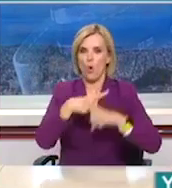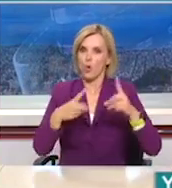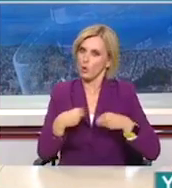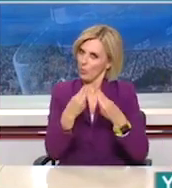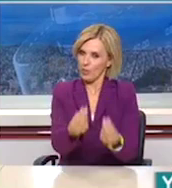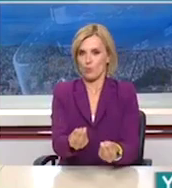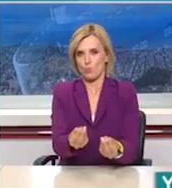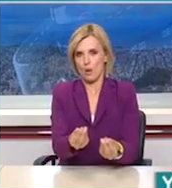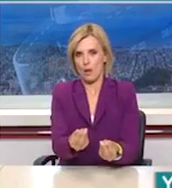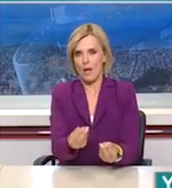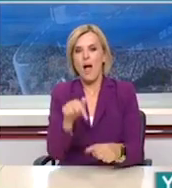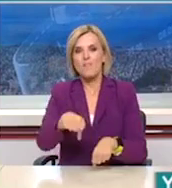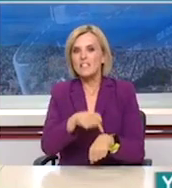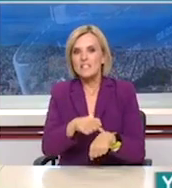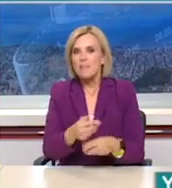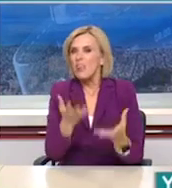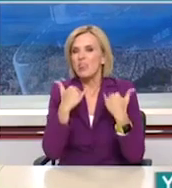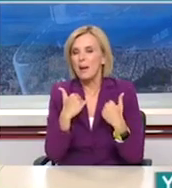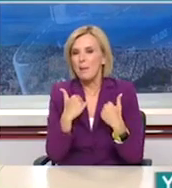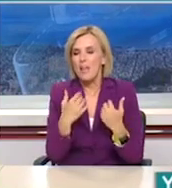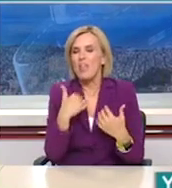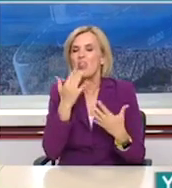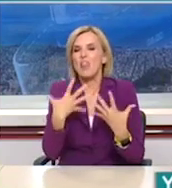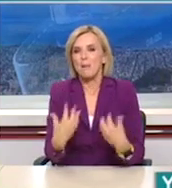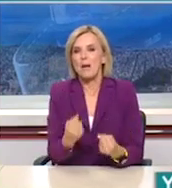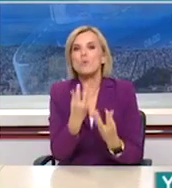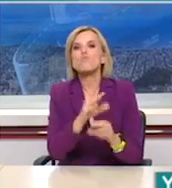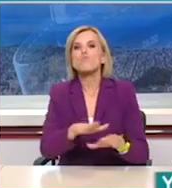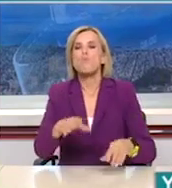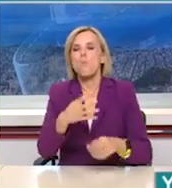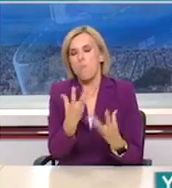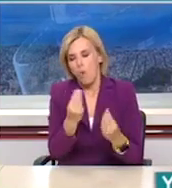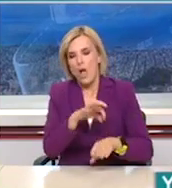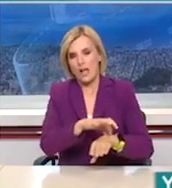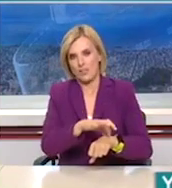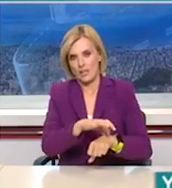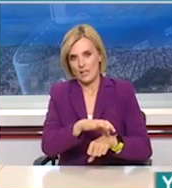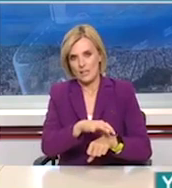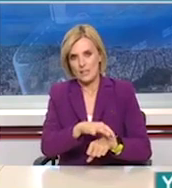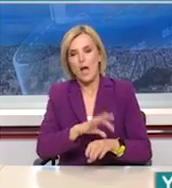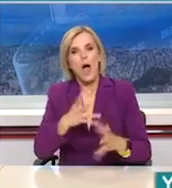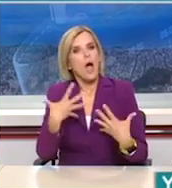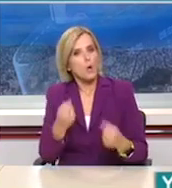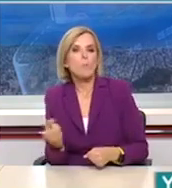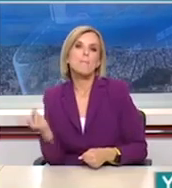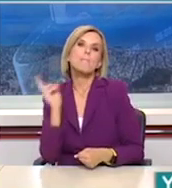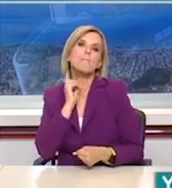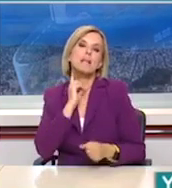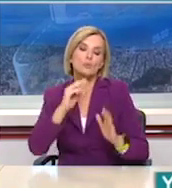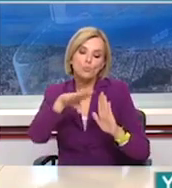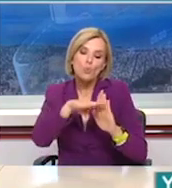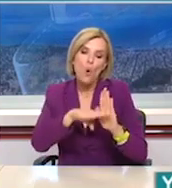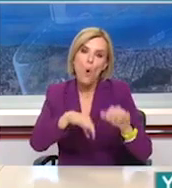στο νοσοκομείο δεν υπάρχουν πολλοί αυτή τη στιγμή. Τώρα, βοηθάει ή δεν βοηθάει με τα βάση τα ελληνικά δεδομένα? Έχουμε το Μητρό Ασθενών που